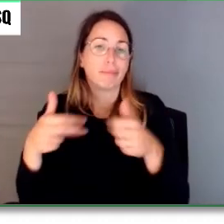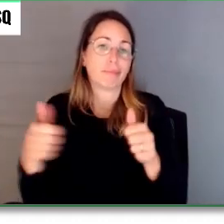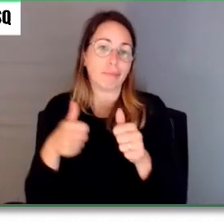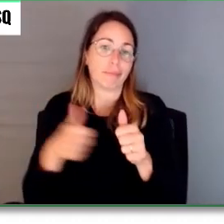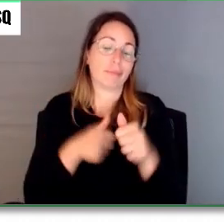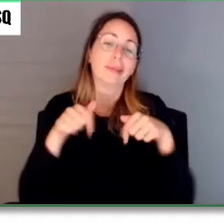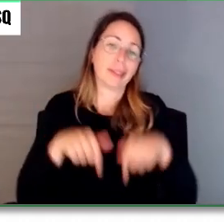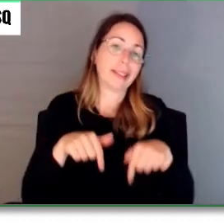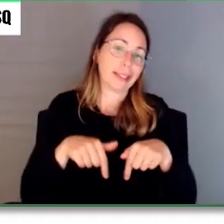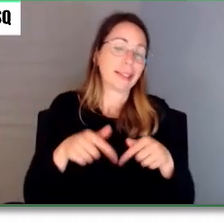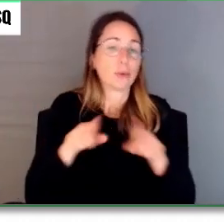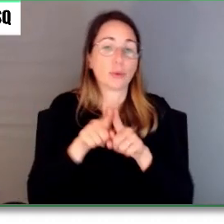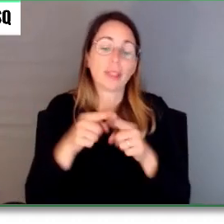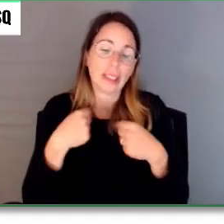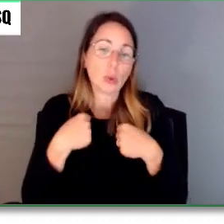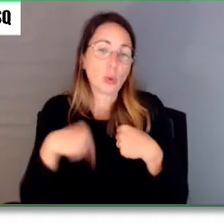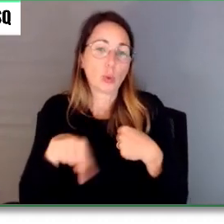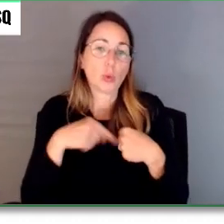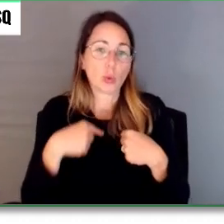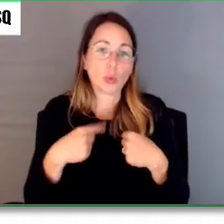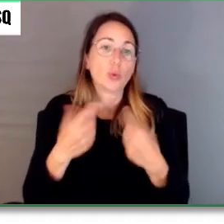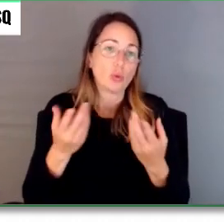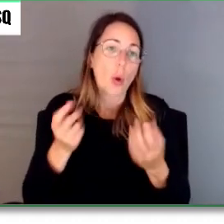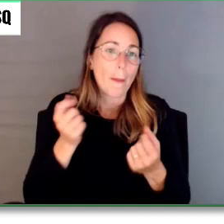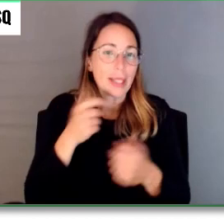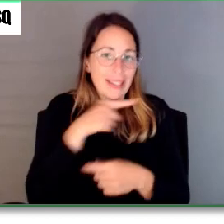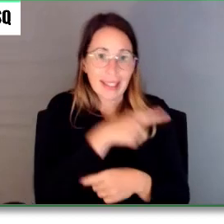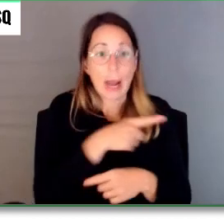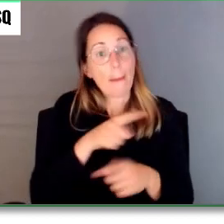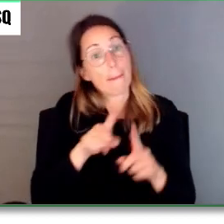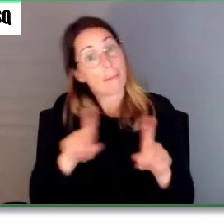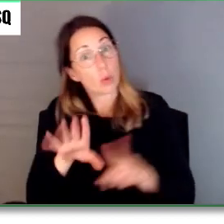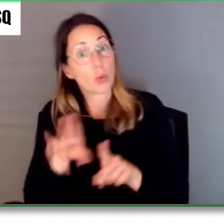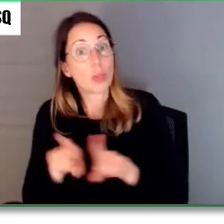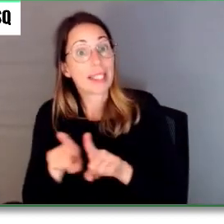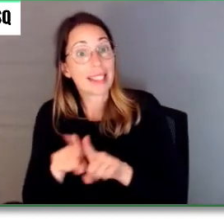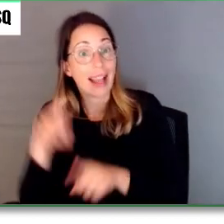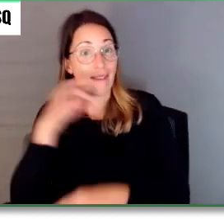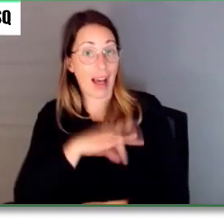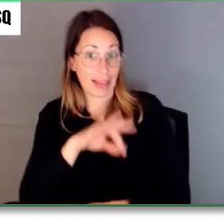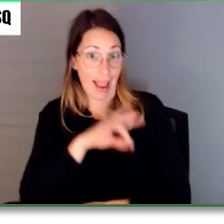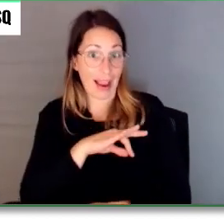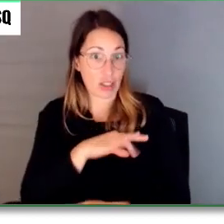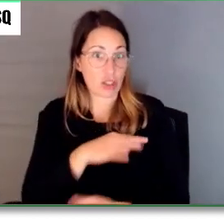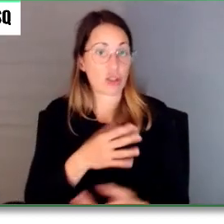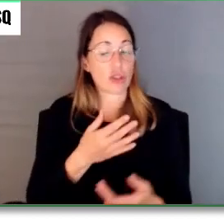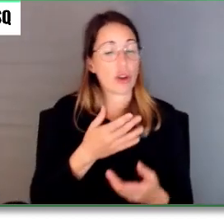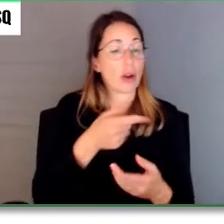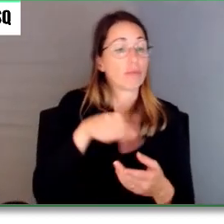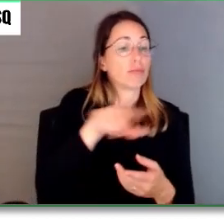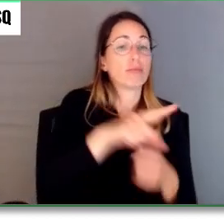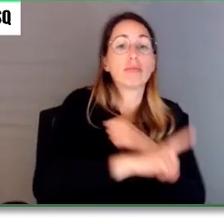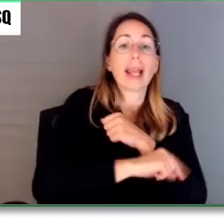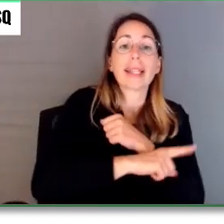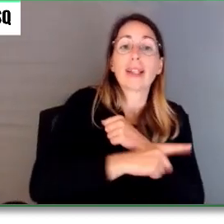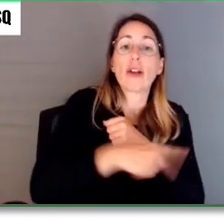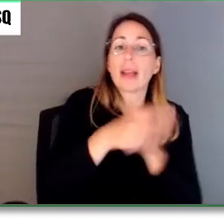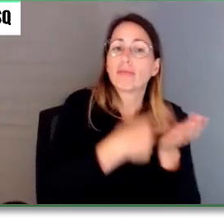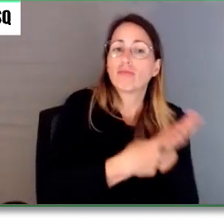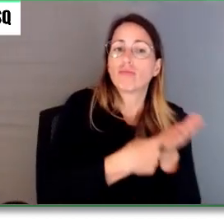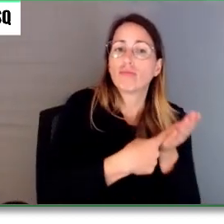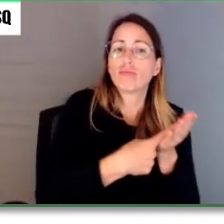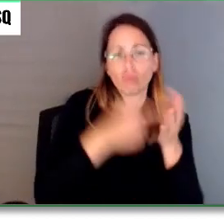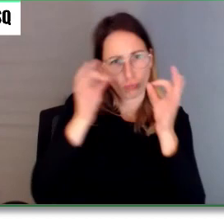avantages. Diapo suivante. En consultation avec le personnel, nous avons défini 4 objectifs